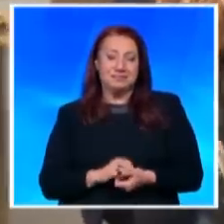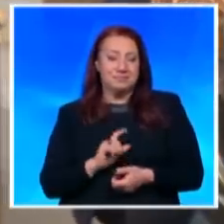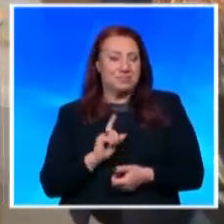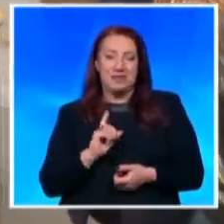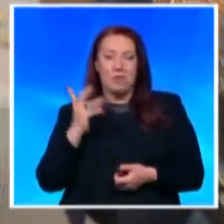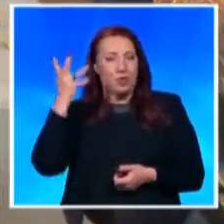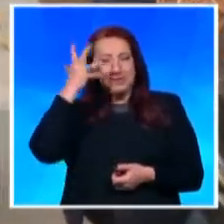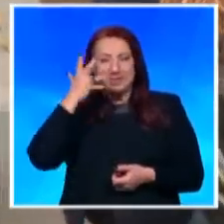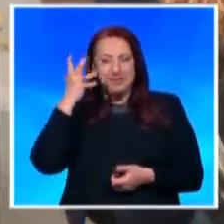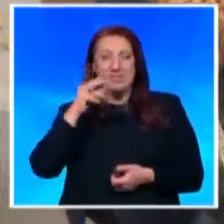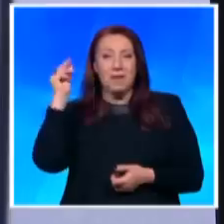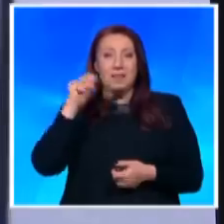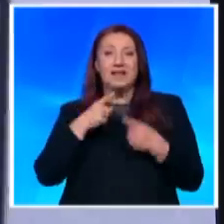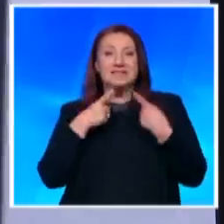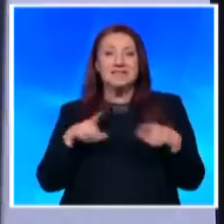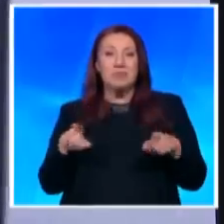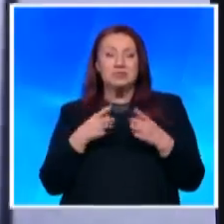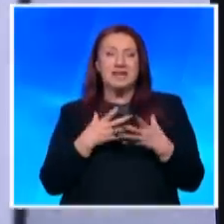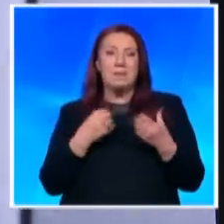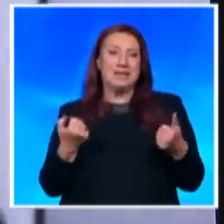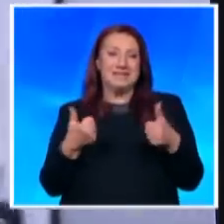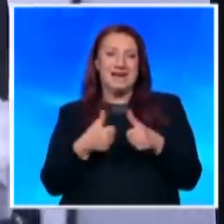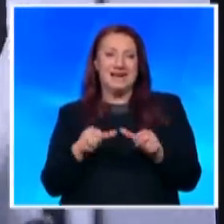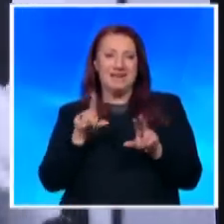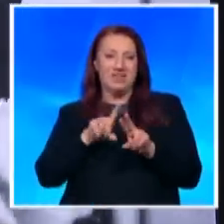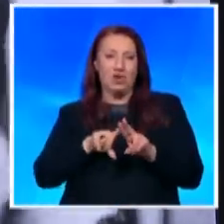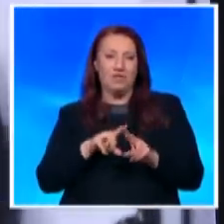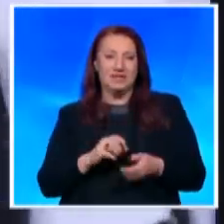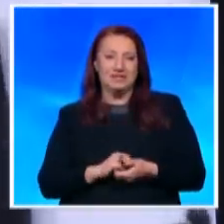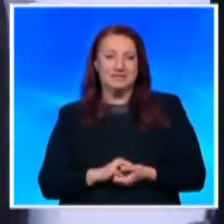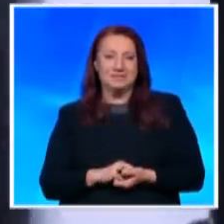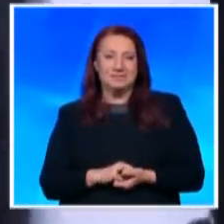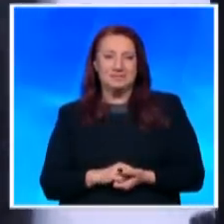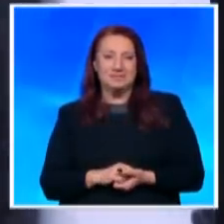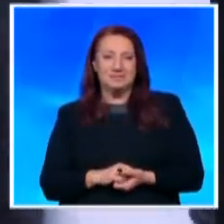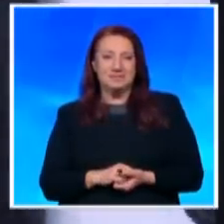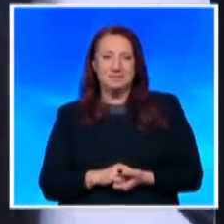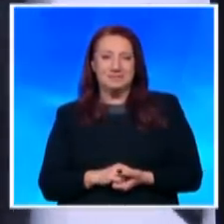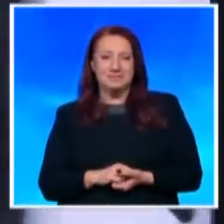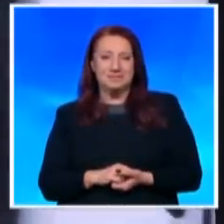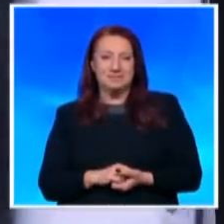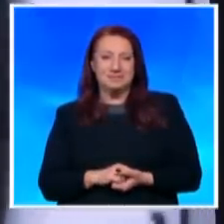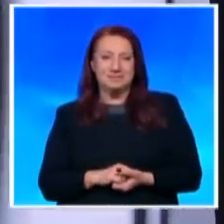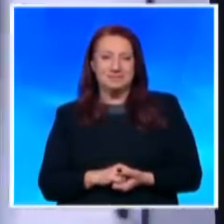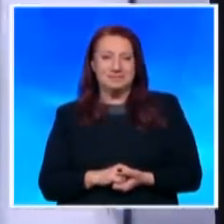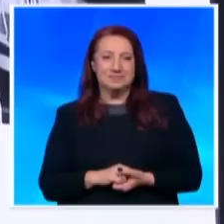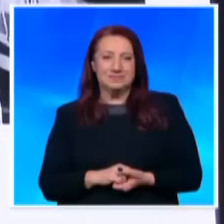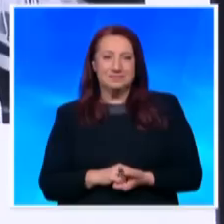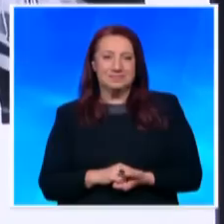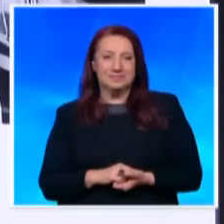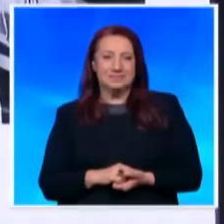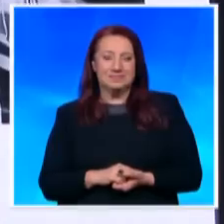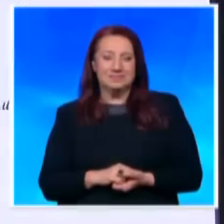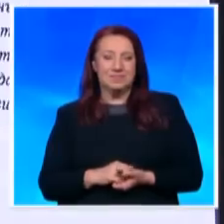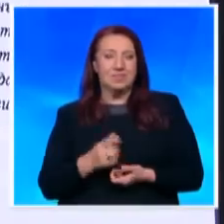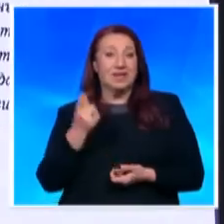българската музика без Лили Иванова. Аз принадлежа на моята публика, без която нямаше да съществувам.